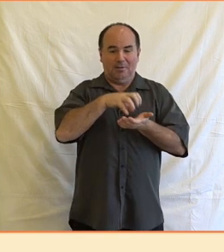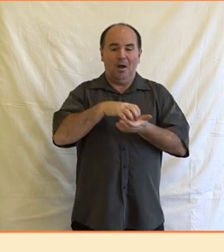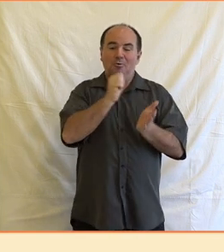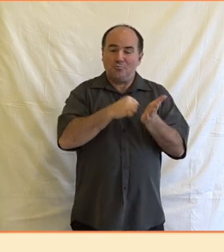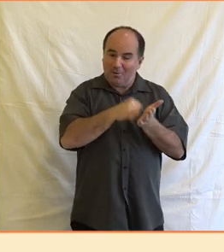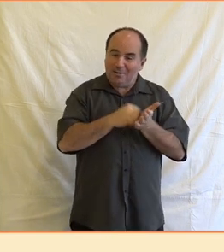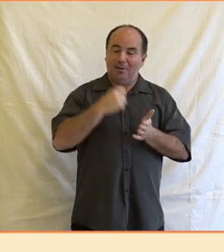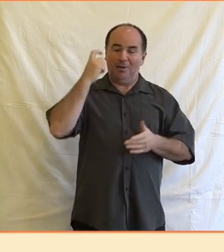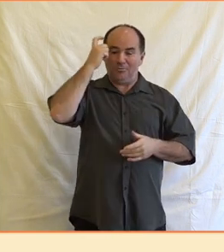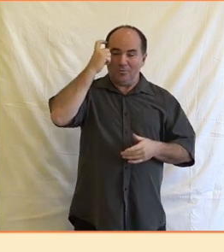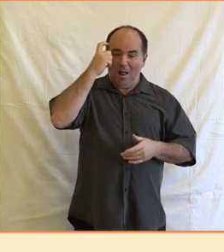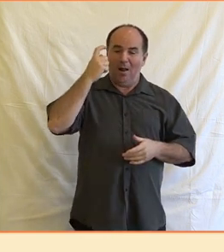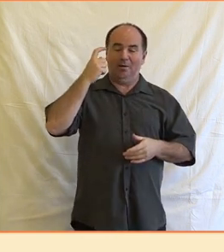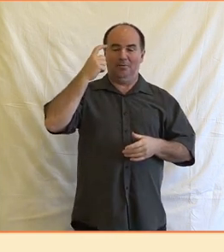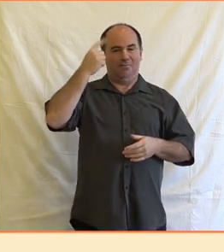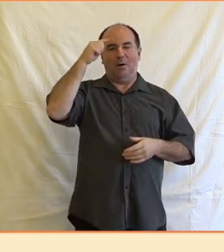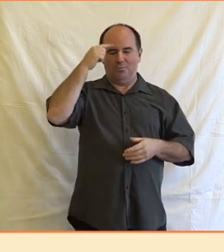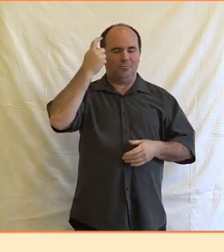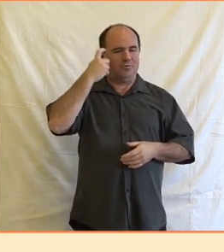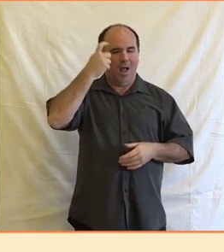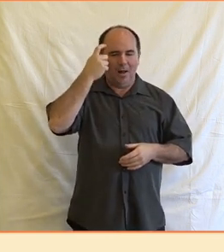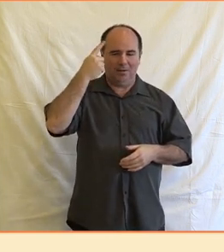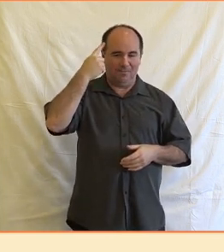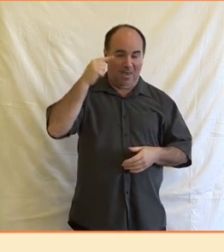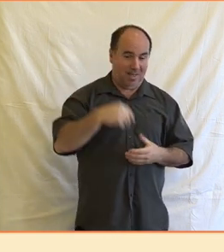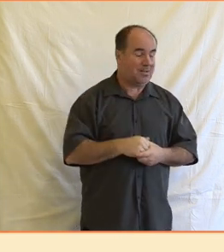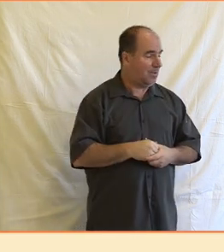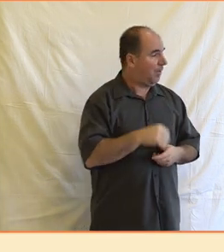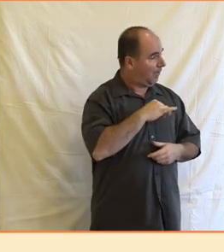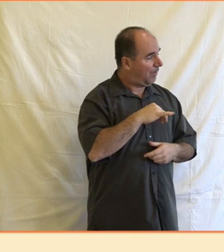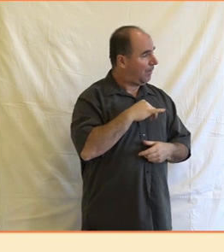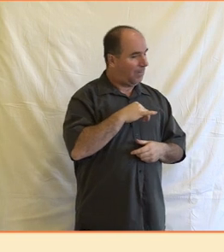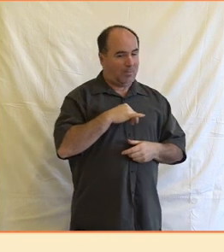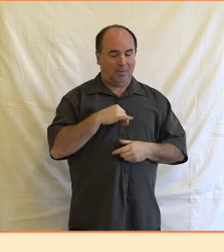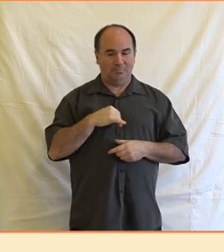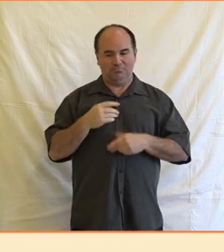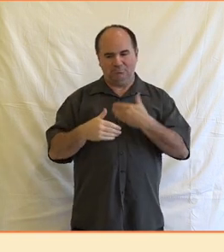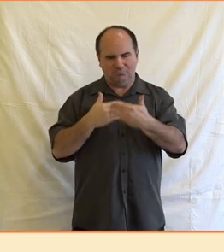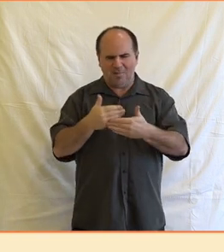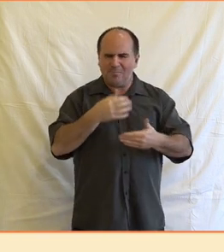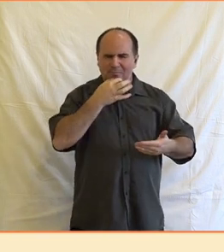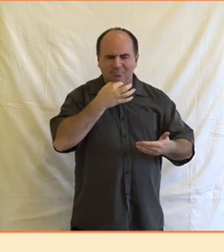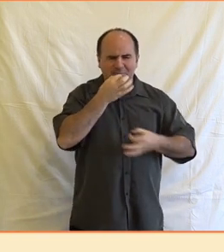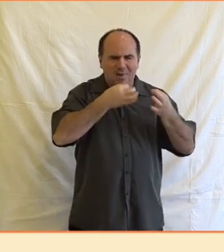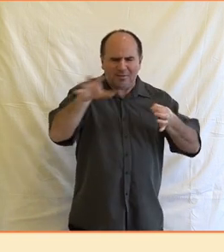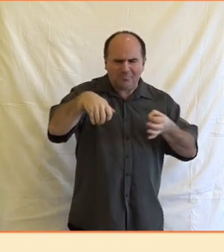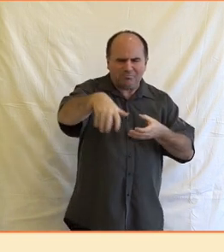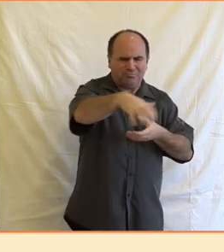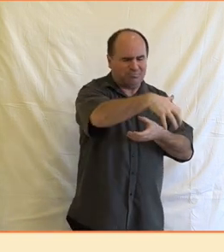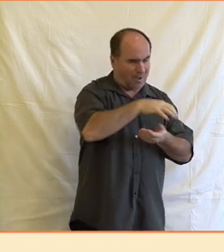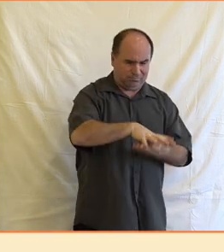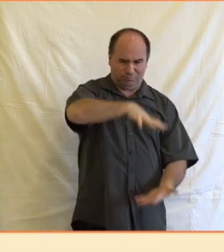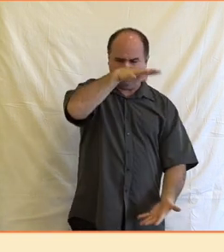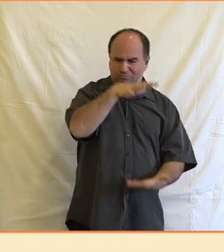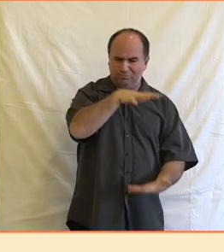sociálních věd čeká poměrně dlouhá práce, až budeme, protože těch dat je opravdu velké množství a my jsme